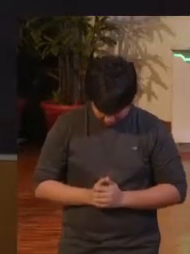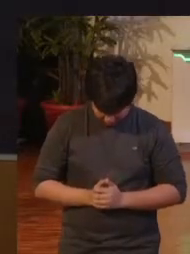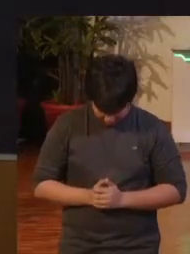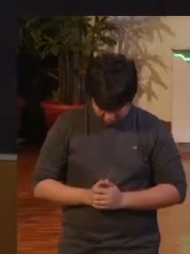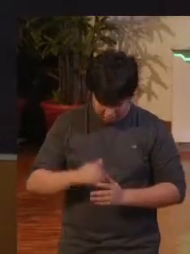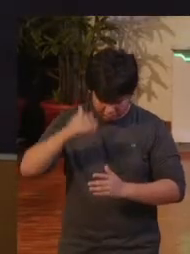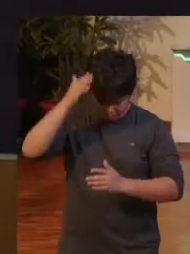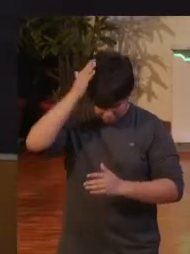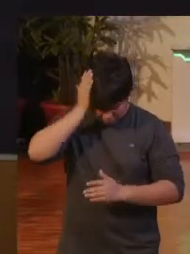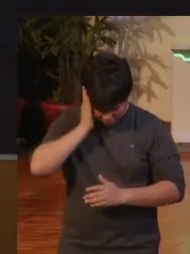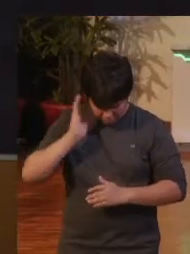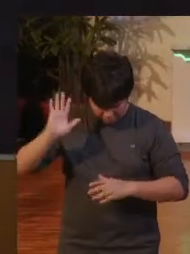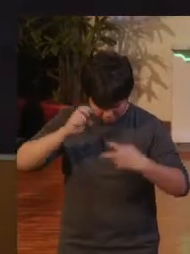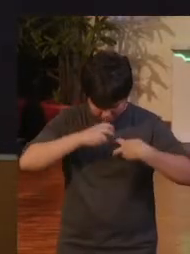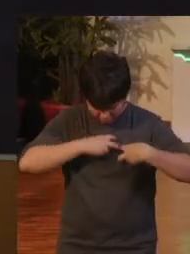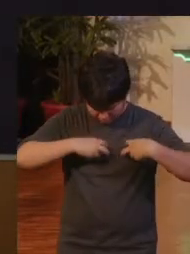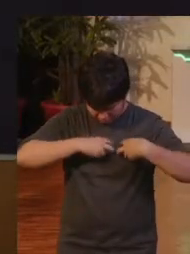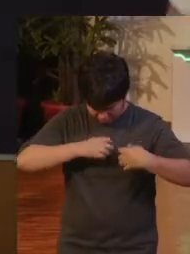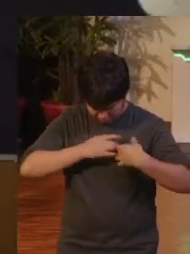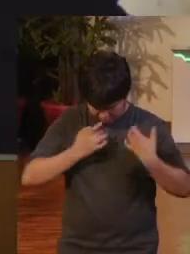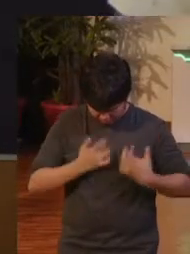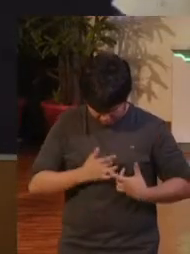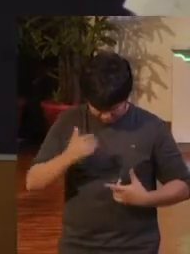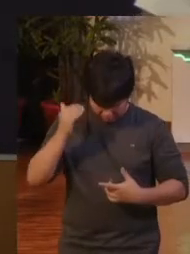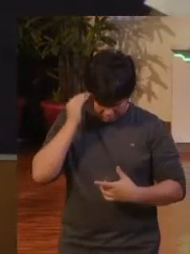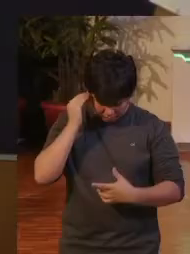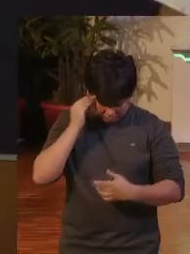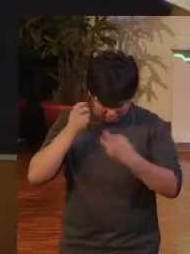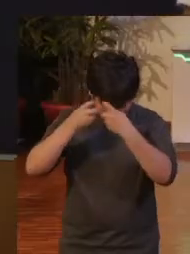Siyasat niyo po ang aming puso, ang aming isipan.